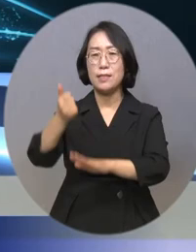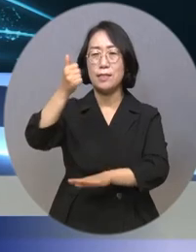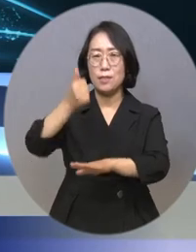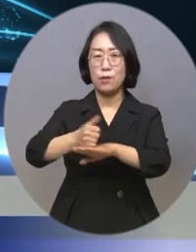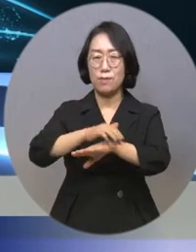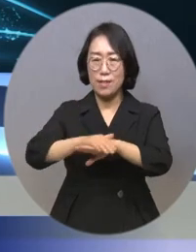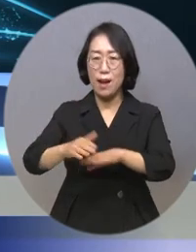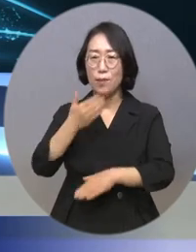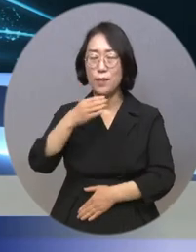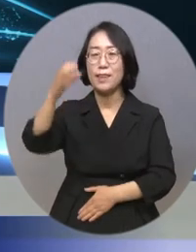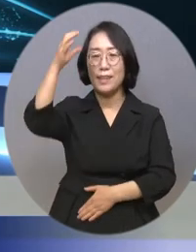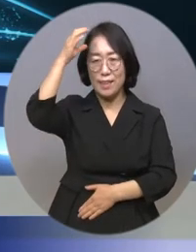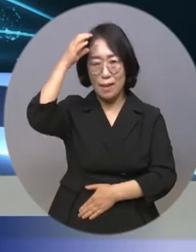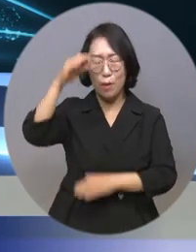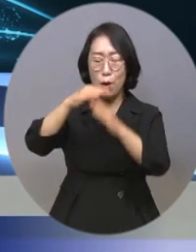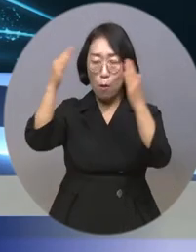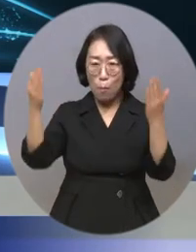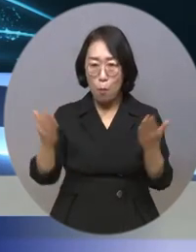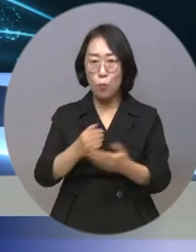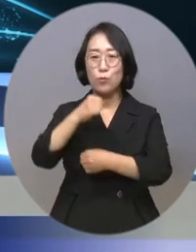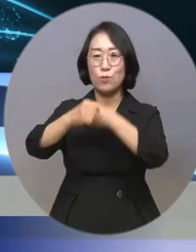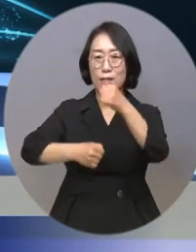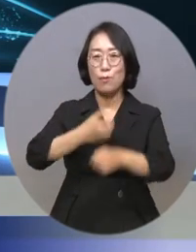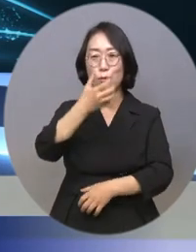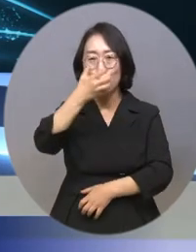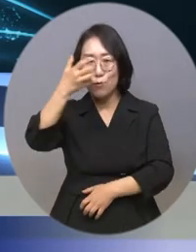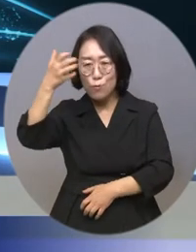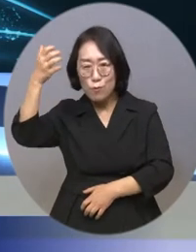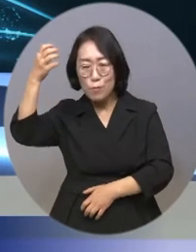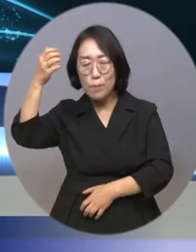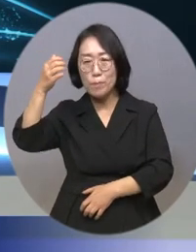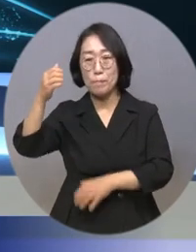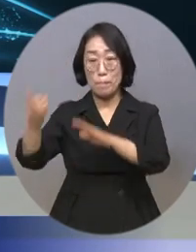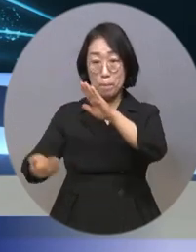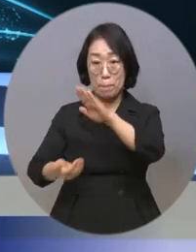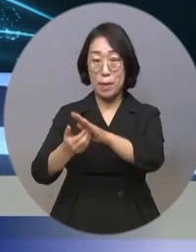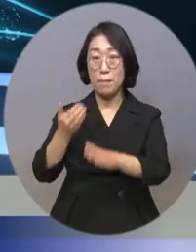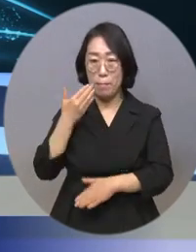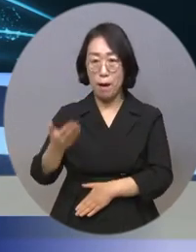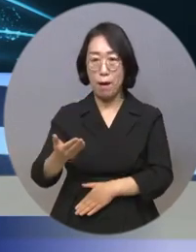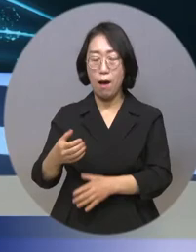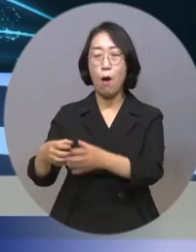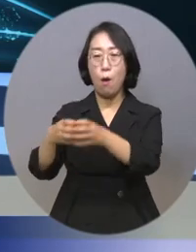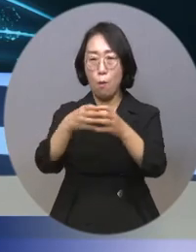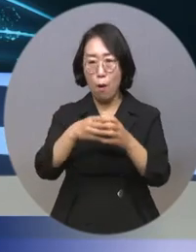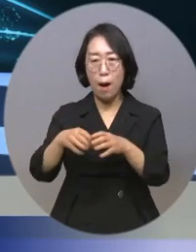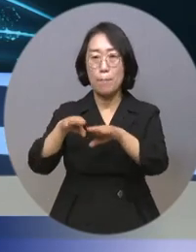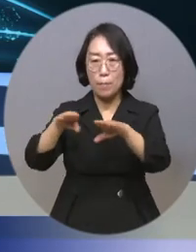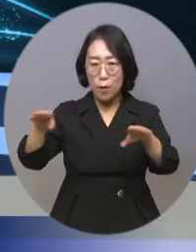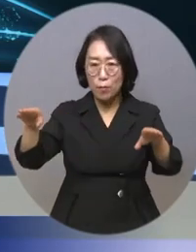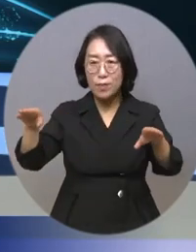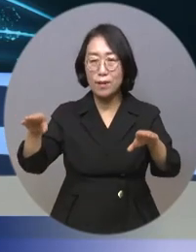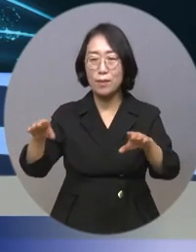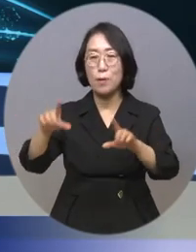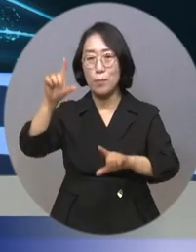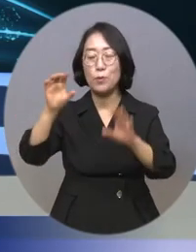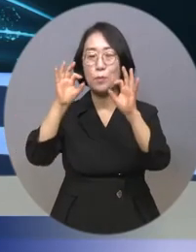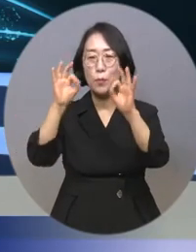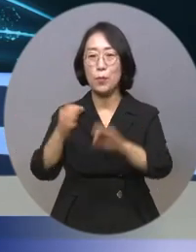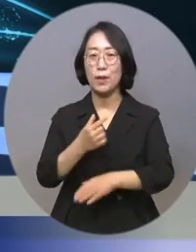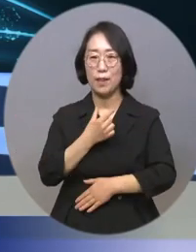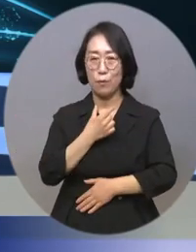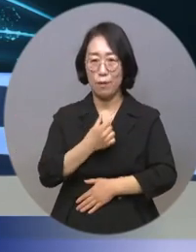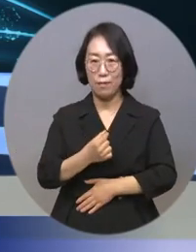바랍니다. 모두가 자유롭게 꿈을 꾸고 이룰 수 있는 나라, 평등하고 화합하는 대한민국을 소망합니다. 이상